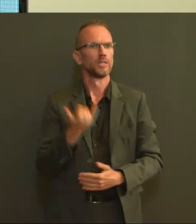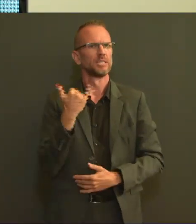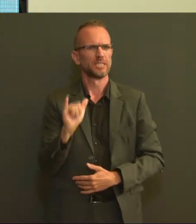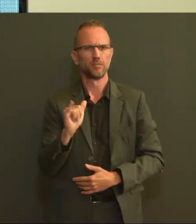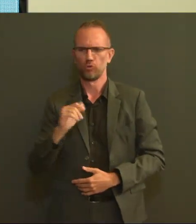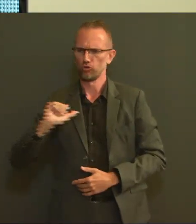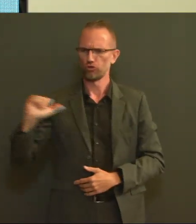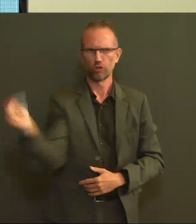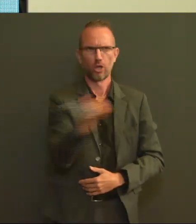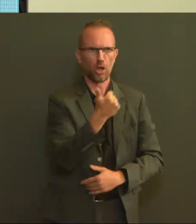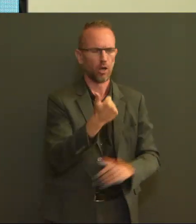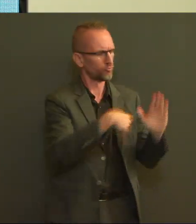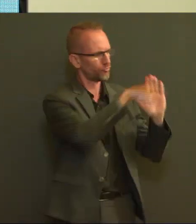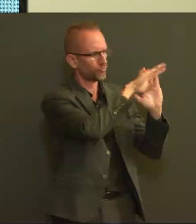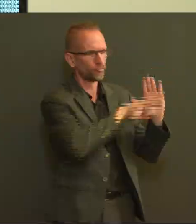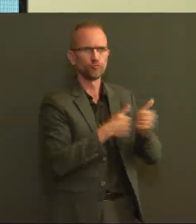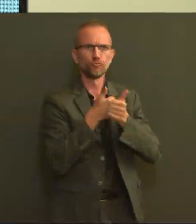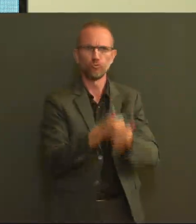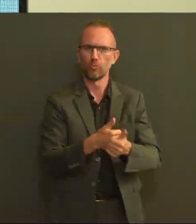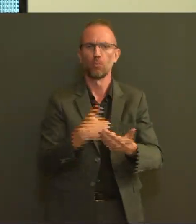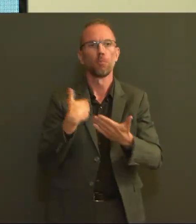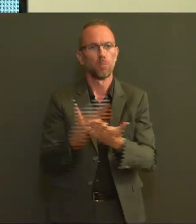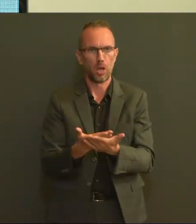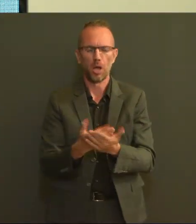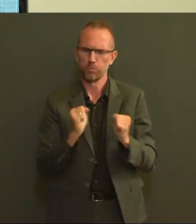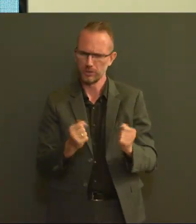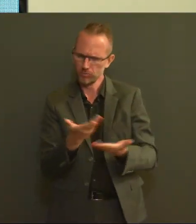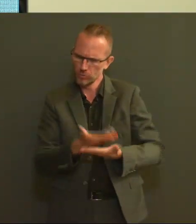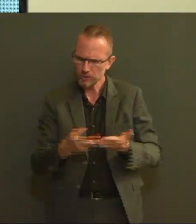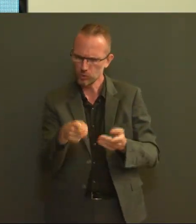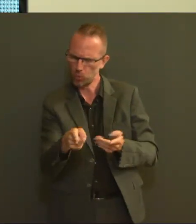propagation du virus. Je vous remercie.